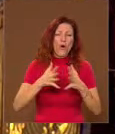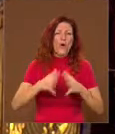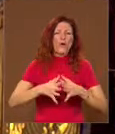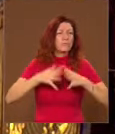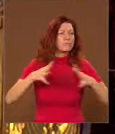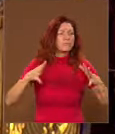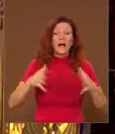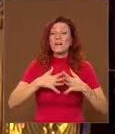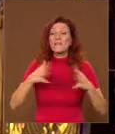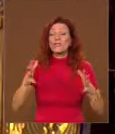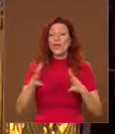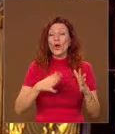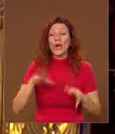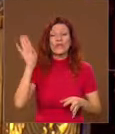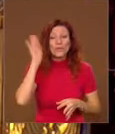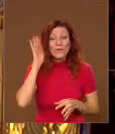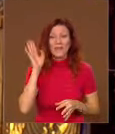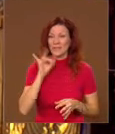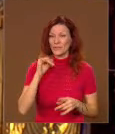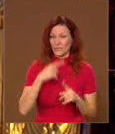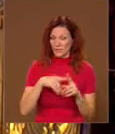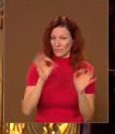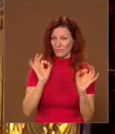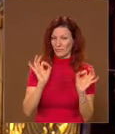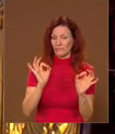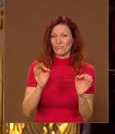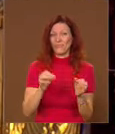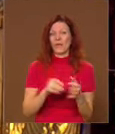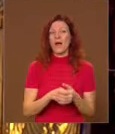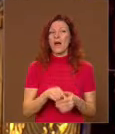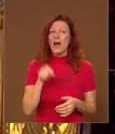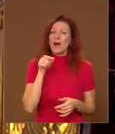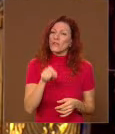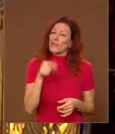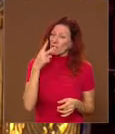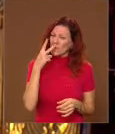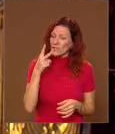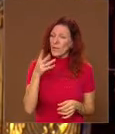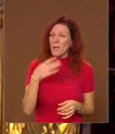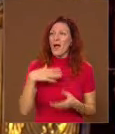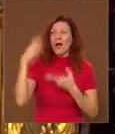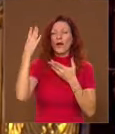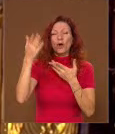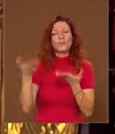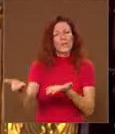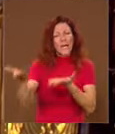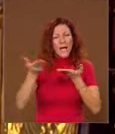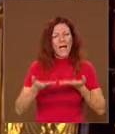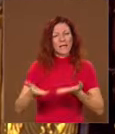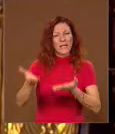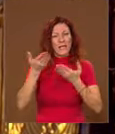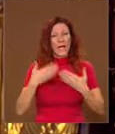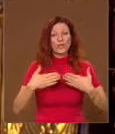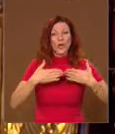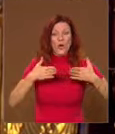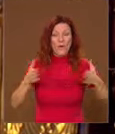кажем почти всички. Неминуемо разпознаваме в тази притча поканата да се присъединим към Господнята трапеза или дори